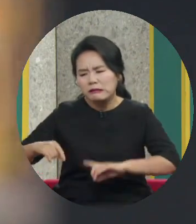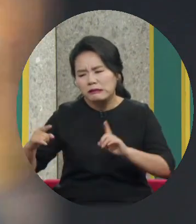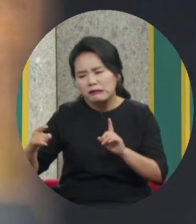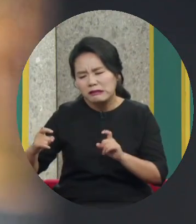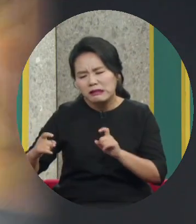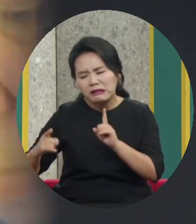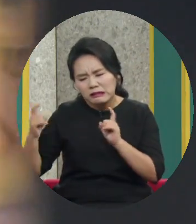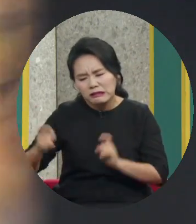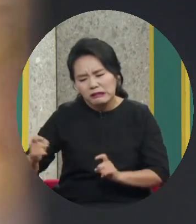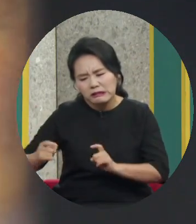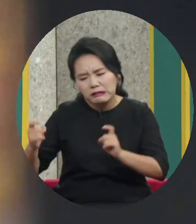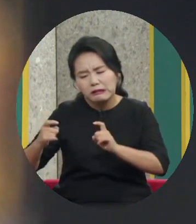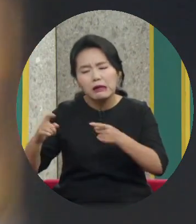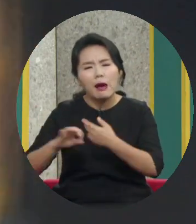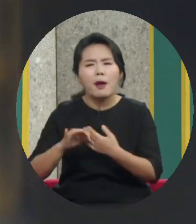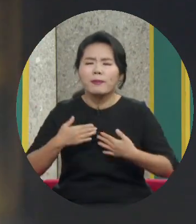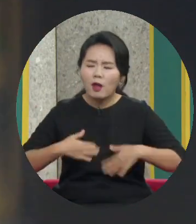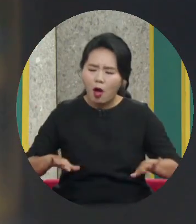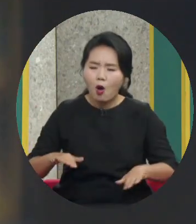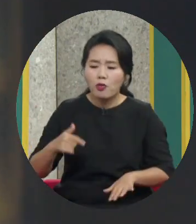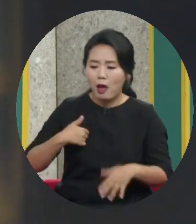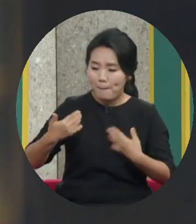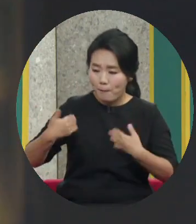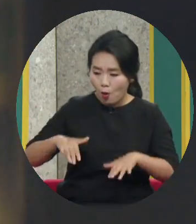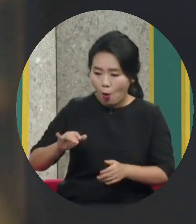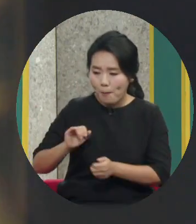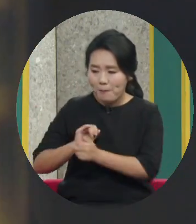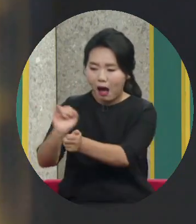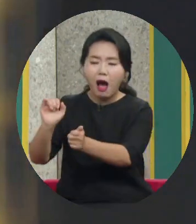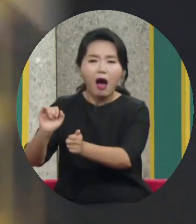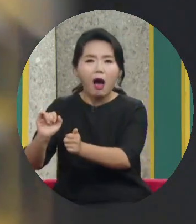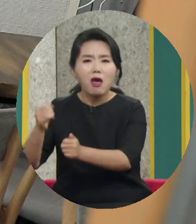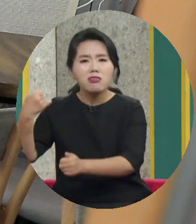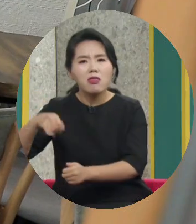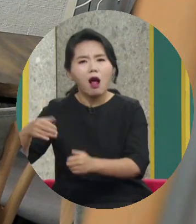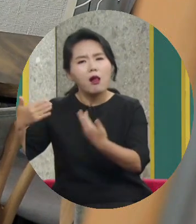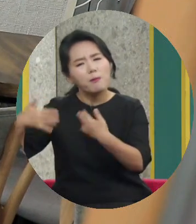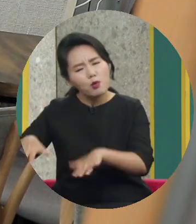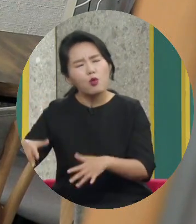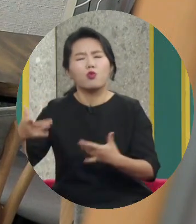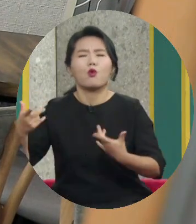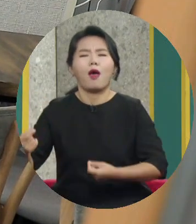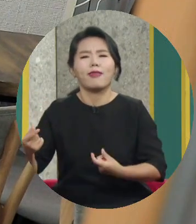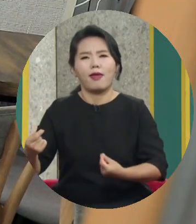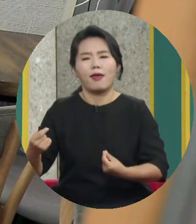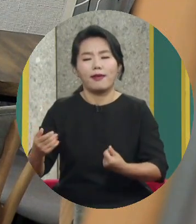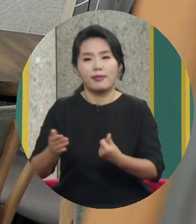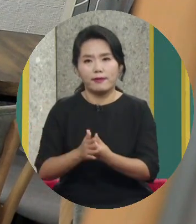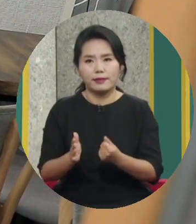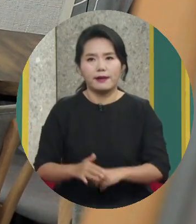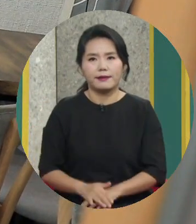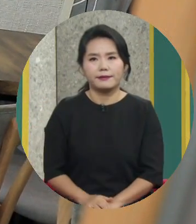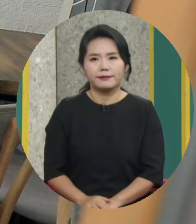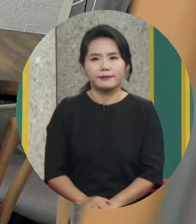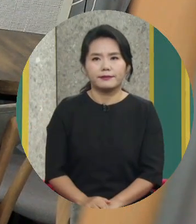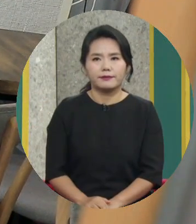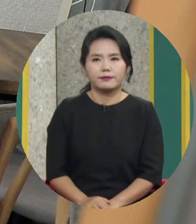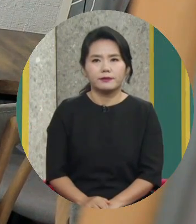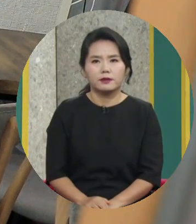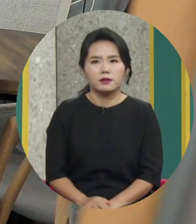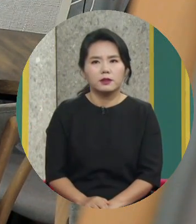제 삶도 지치고 아이 제가 지치면 또 아이한테 그 지침이 또 그대로 또 가잖아요. 그러면